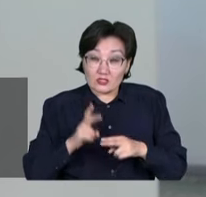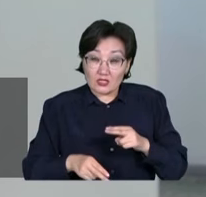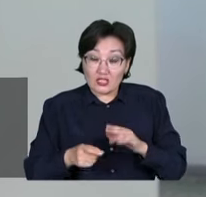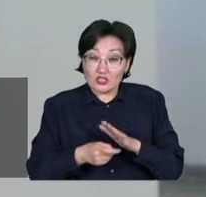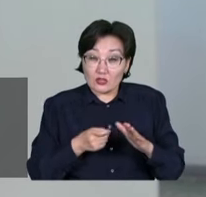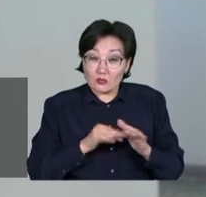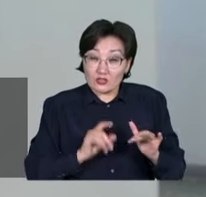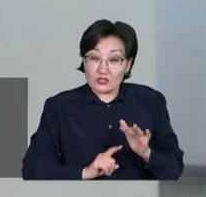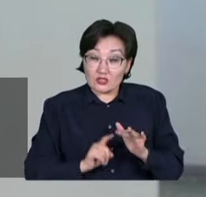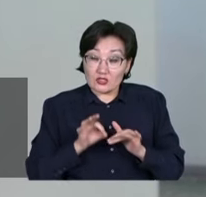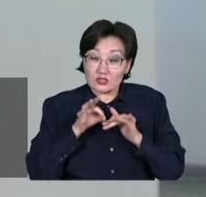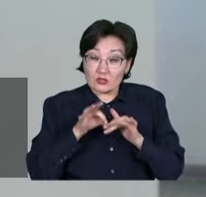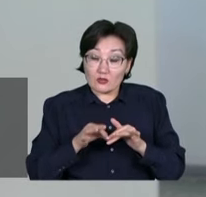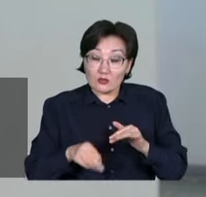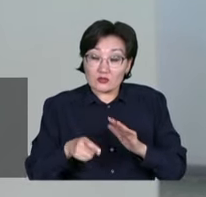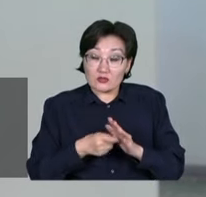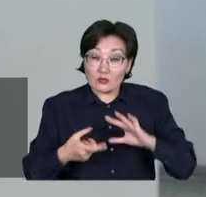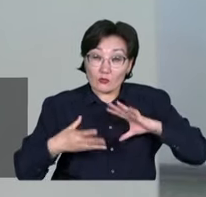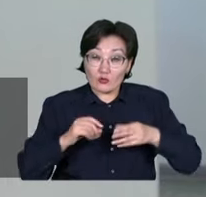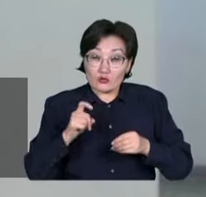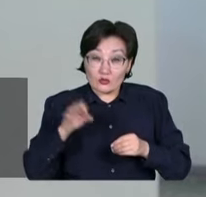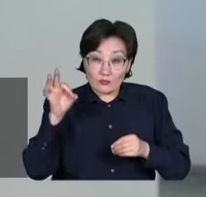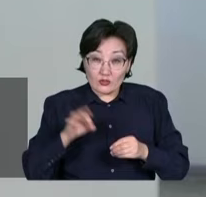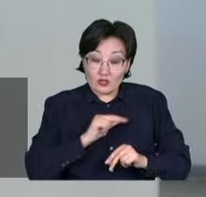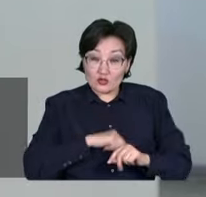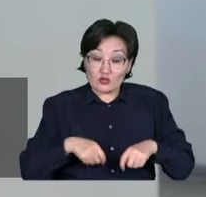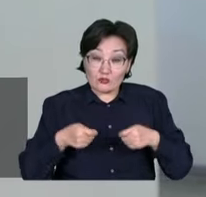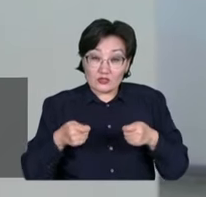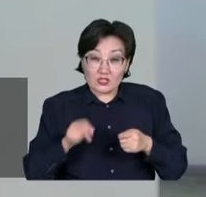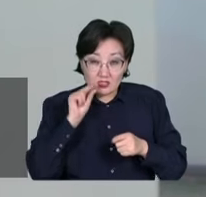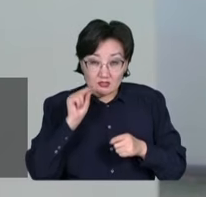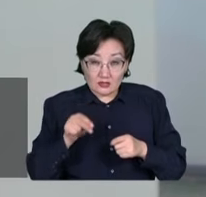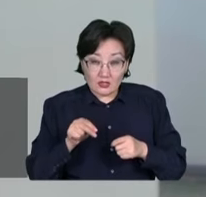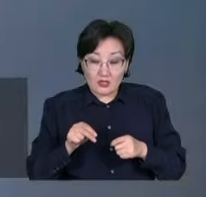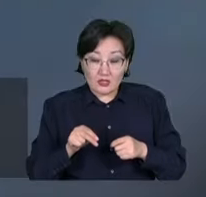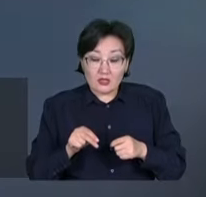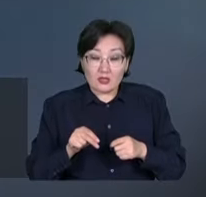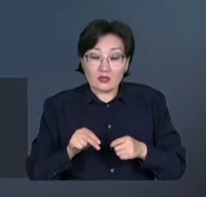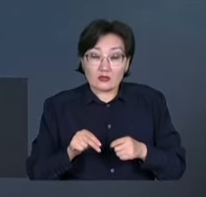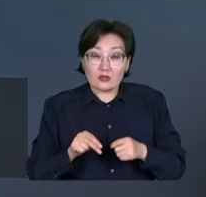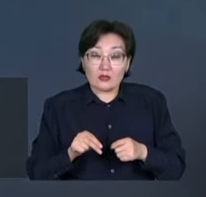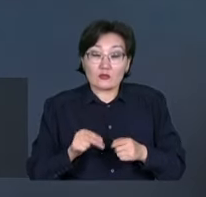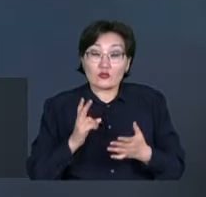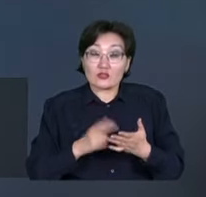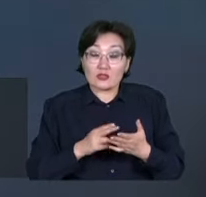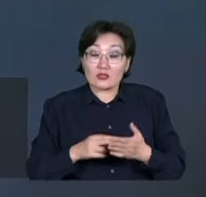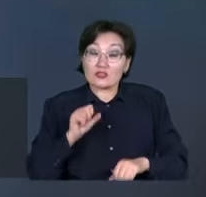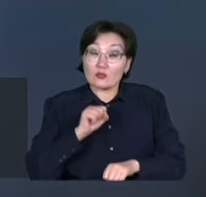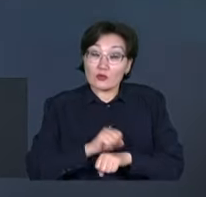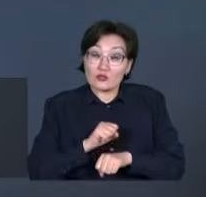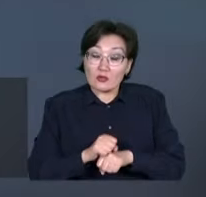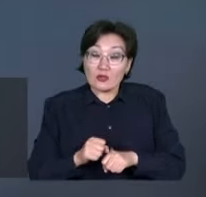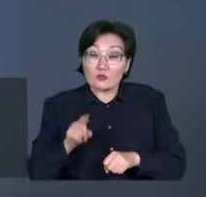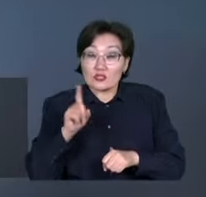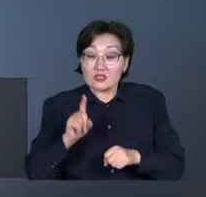жүргізілді. Тергеу қорытындысы бойынша 100% жұмыс берушінің кінәсі тағайындалды. Қылмыстық істің тоқталуына байланысты